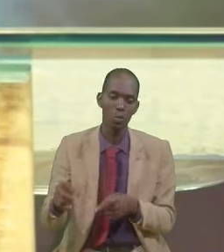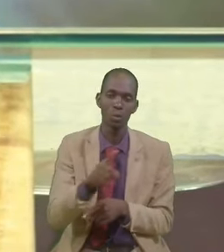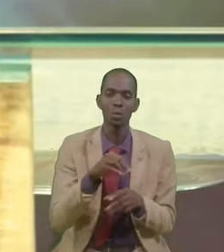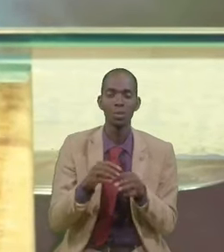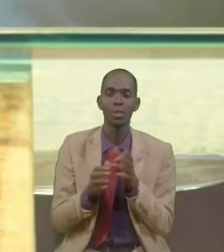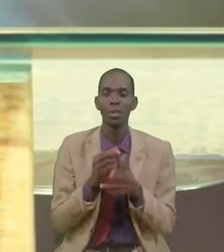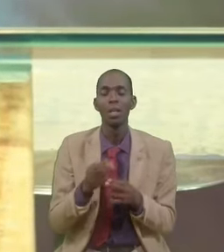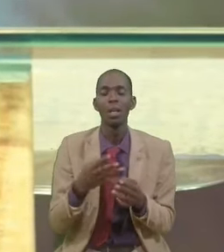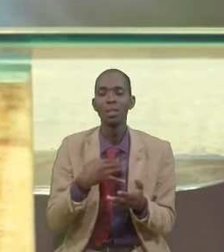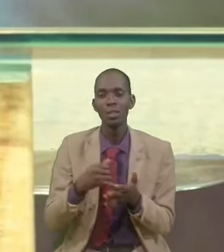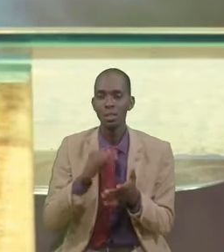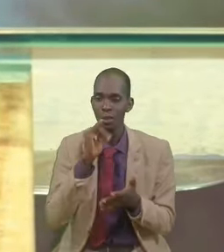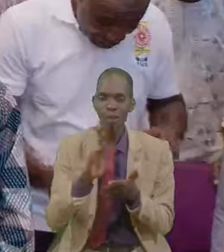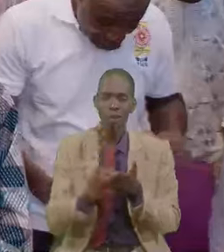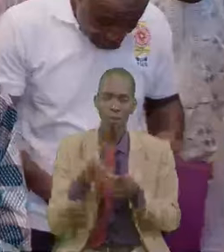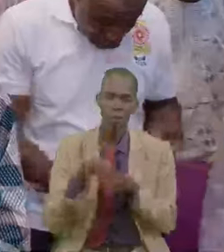C'est fait.